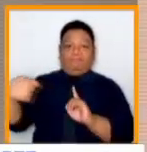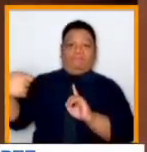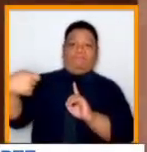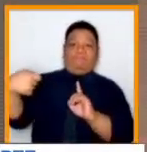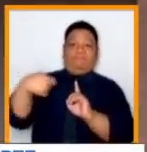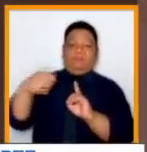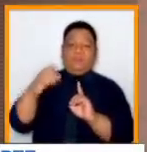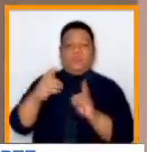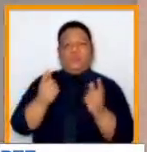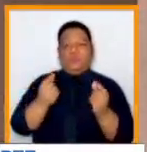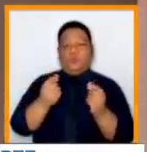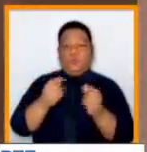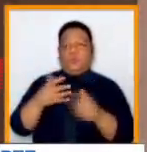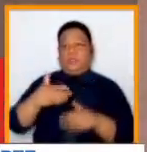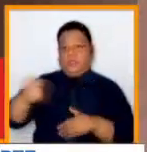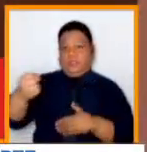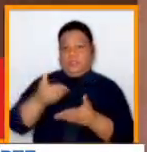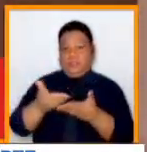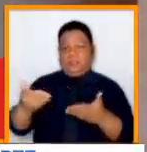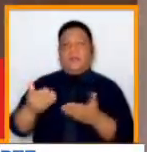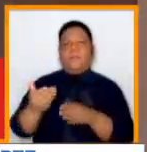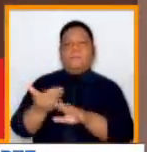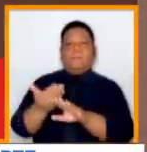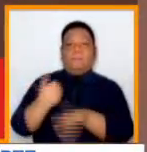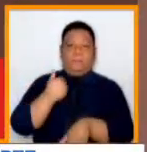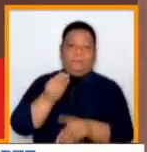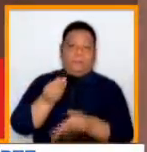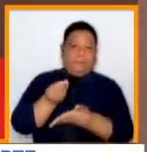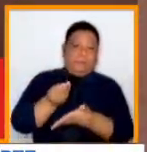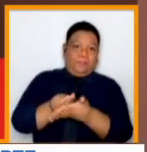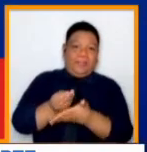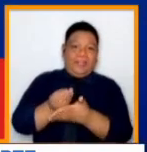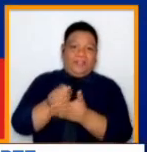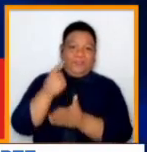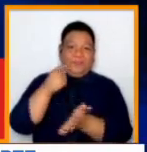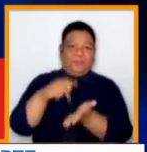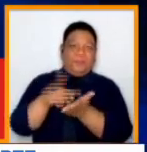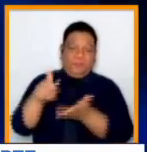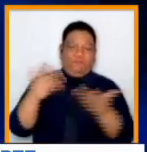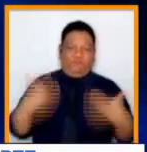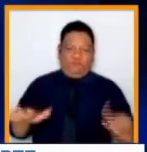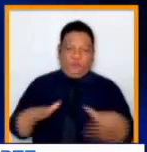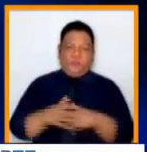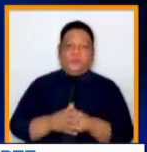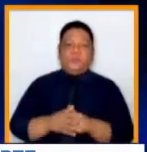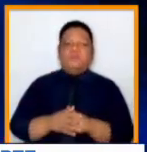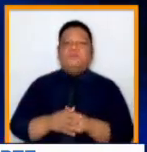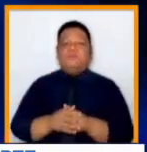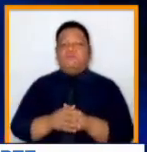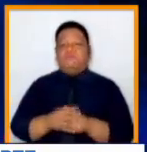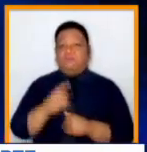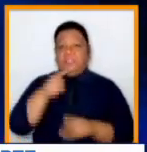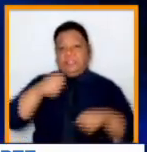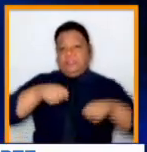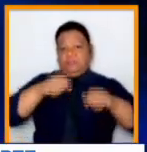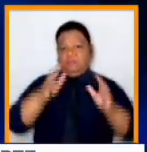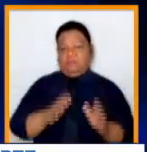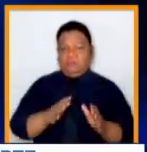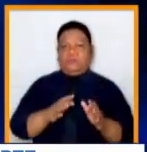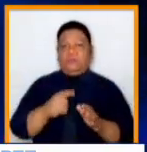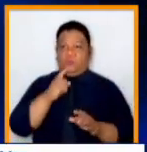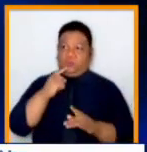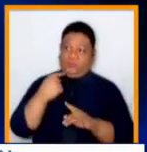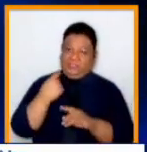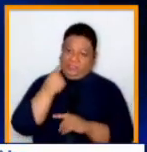ulit ang parcel at ibinalik sa kanya ang perang pangbayad ng mag-asawa. Ayon sa delivery rider, na 5 buwan pa lang sa nasabing